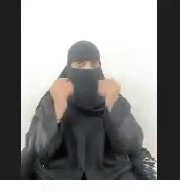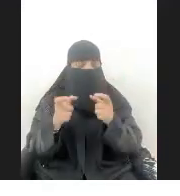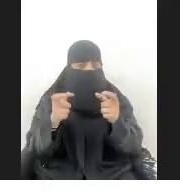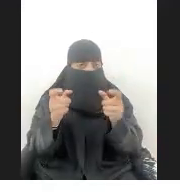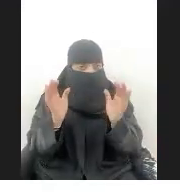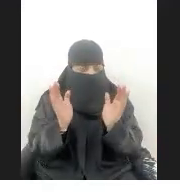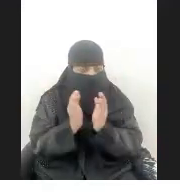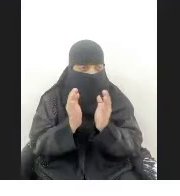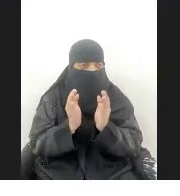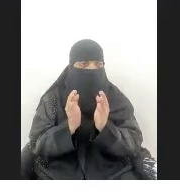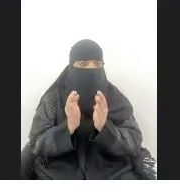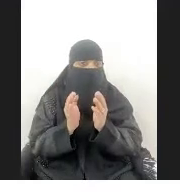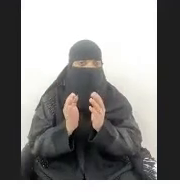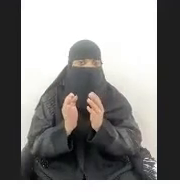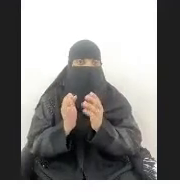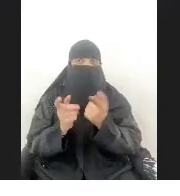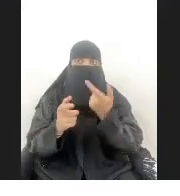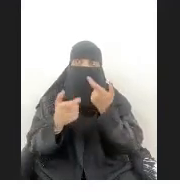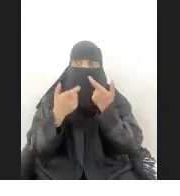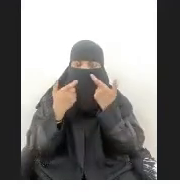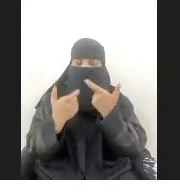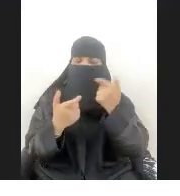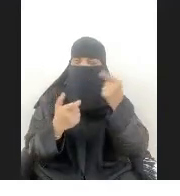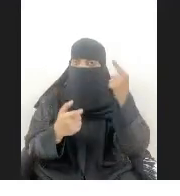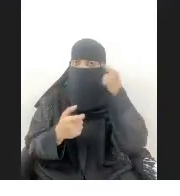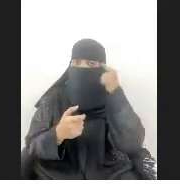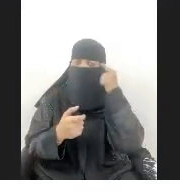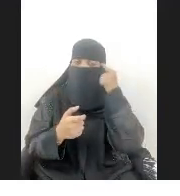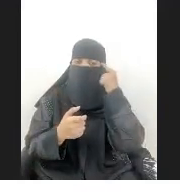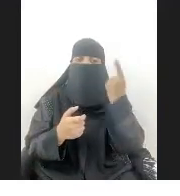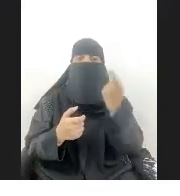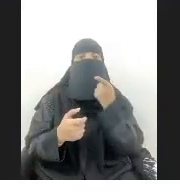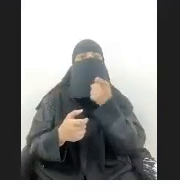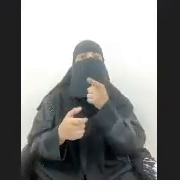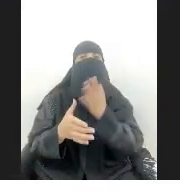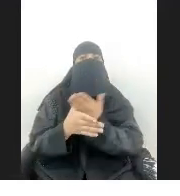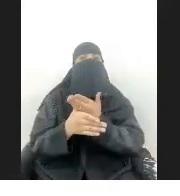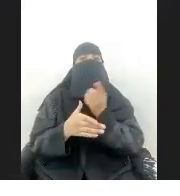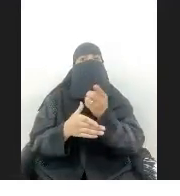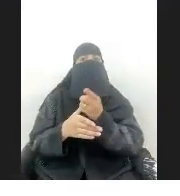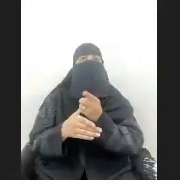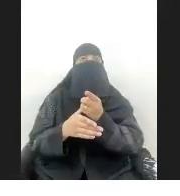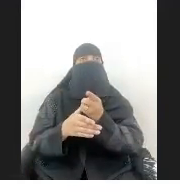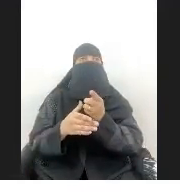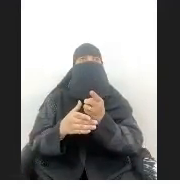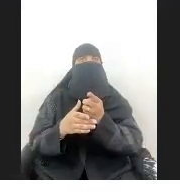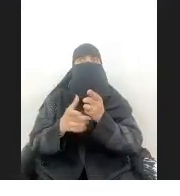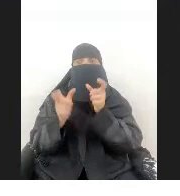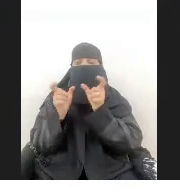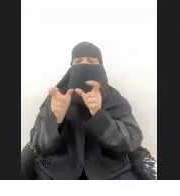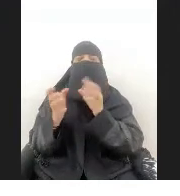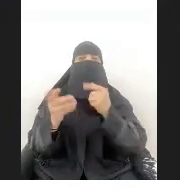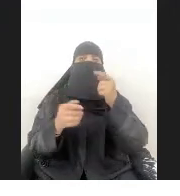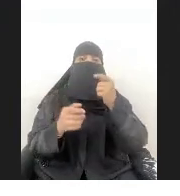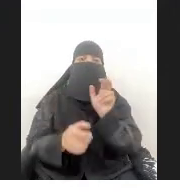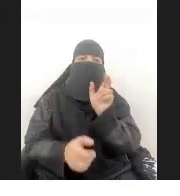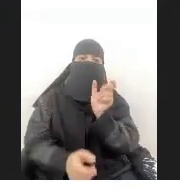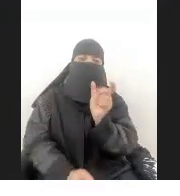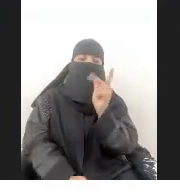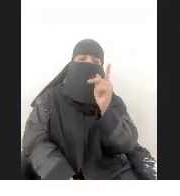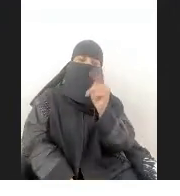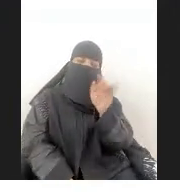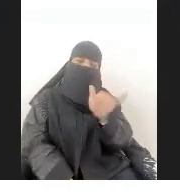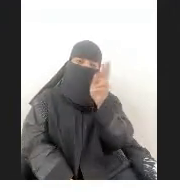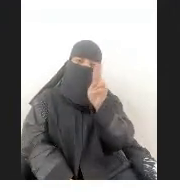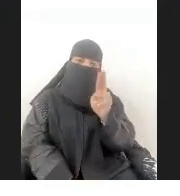عند المتعلم؟ لأن التعلم المصغر يتوافق مع عدد من النظريات التربوية، اللي هي نظرية العبء المعرفي، اللي تأكد دائماً على أنه الذاكرة